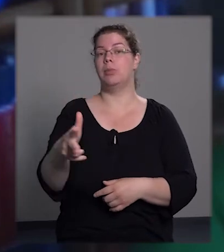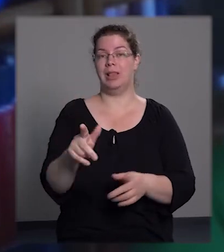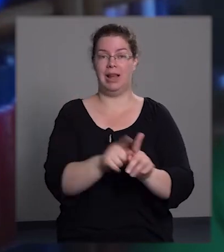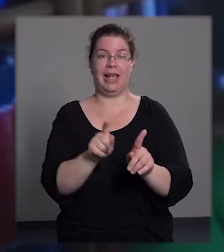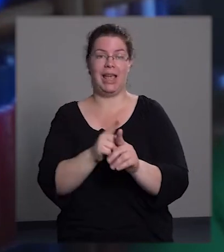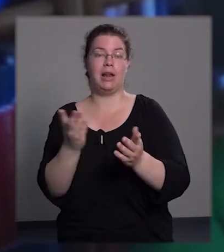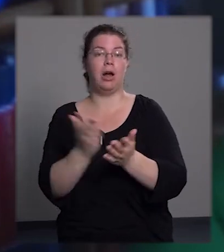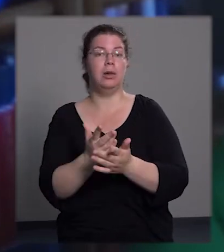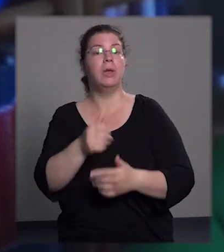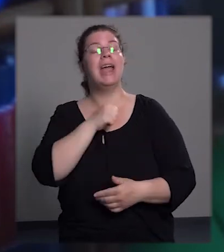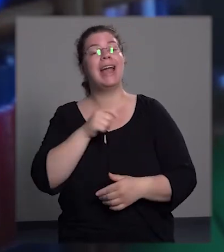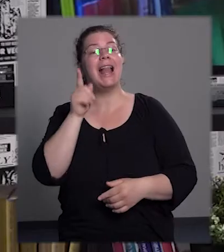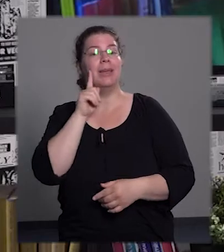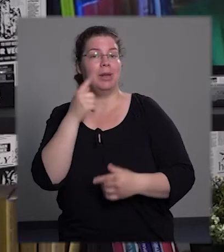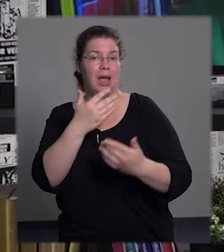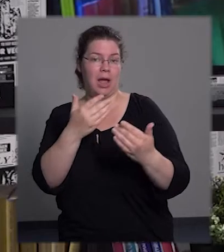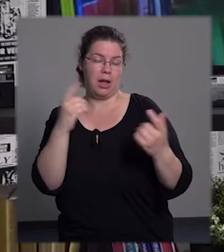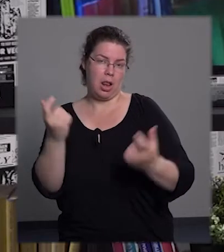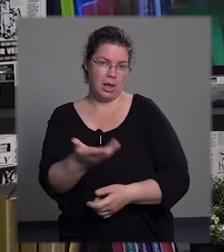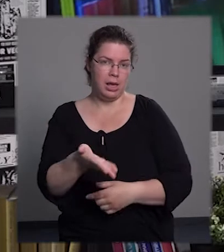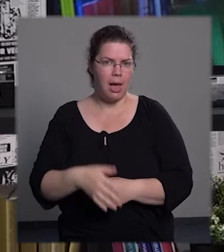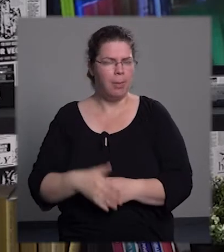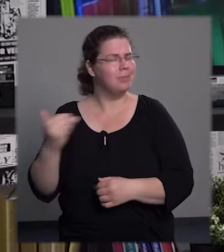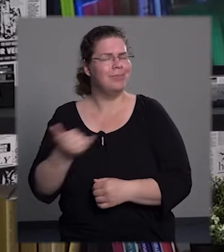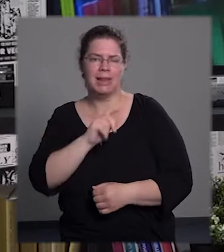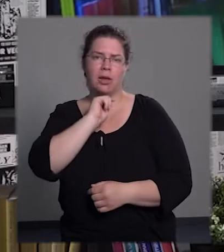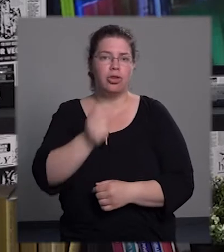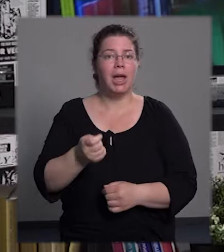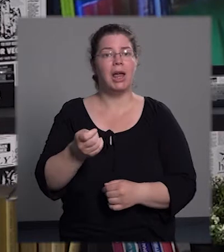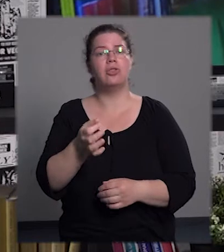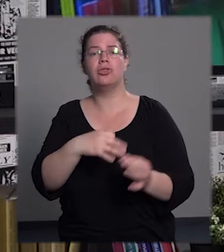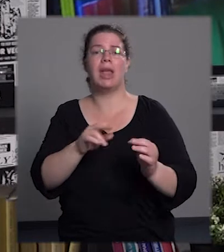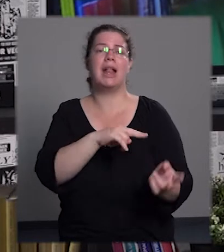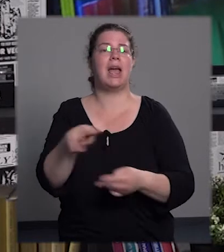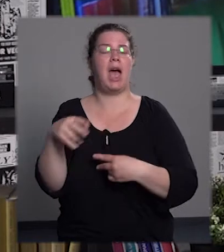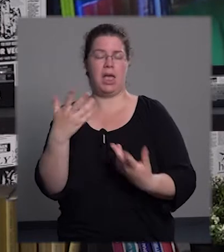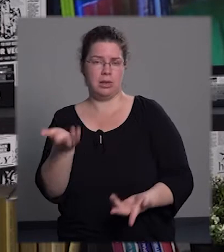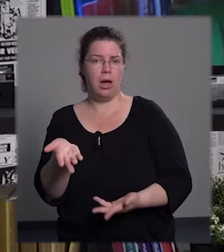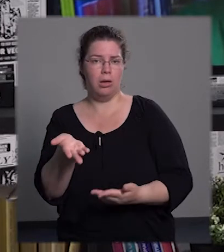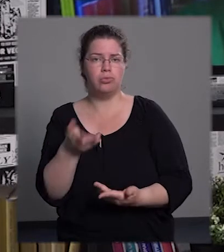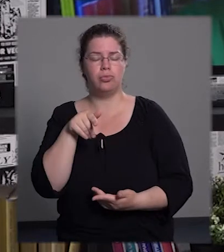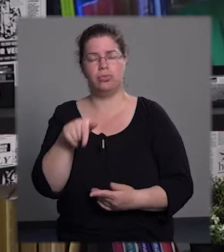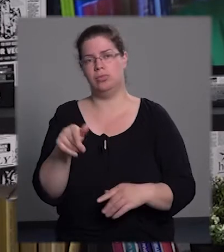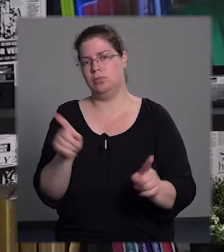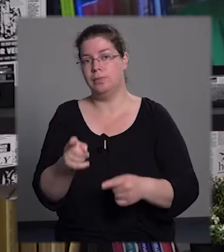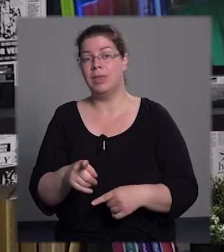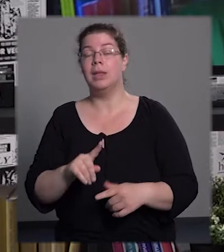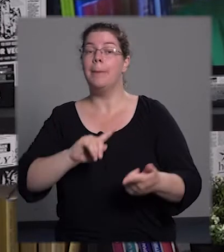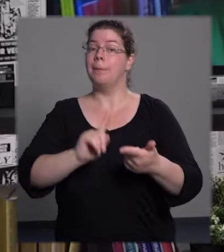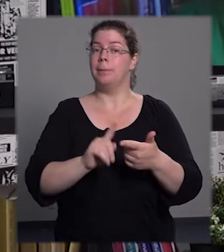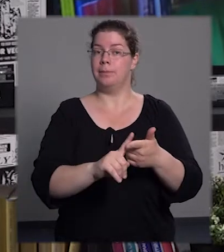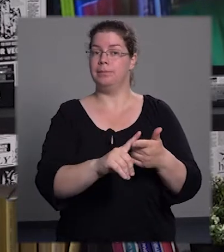alkalom a Gálinde galériában. Ez mindig nagyon sikeres teltházas koncertünk. Ugyanakkor mást is kikötött még sok mindent, például a